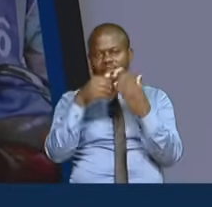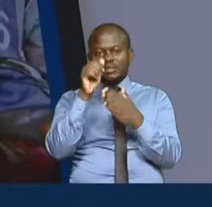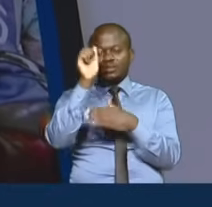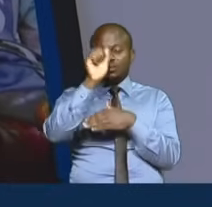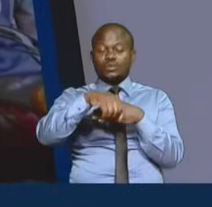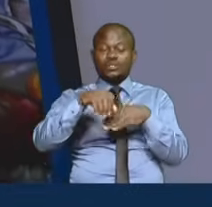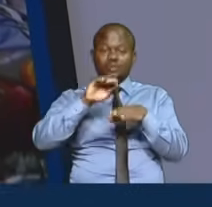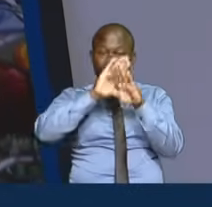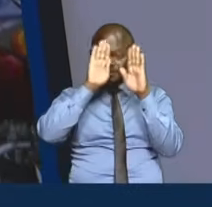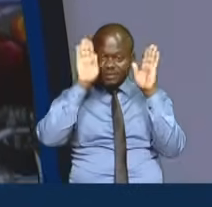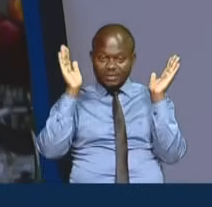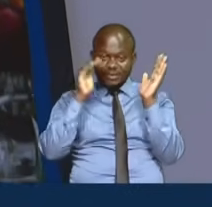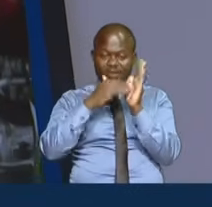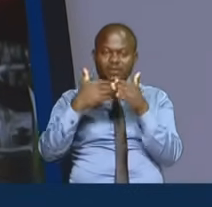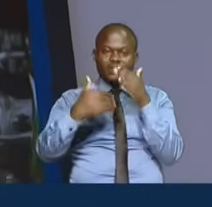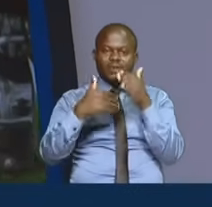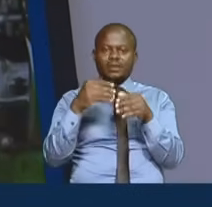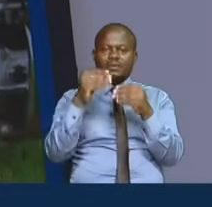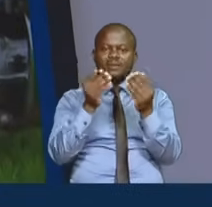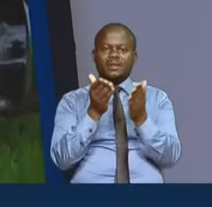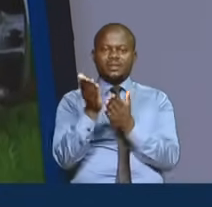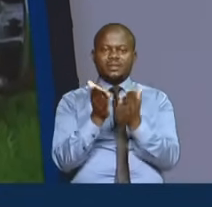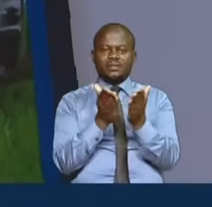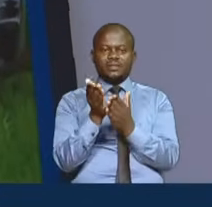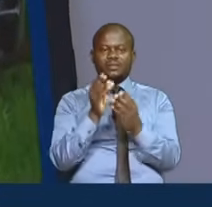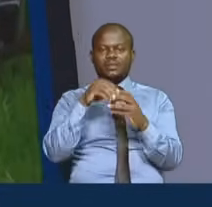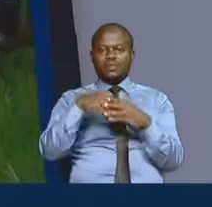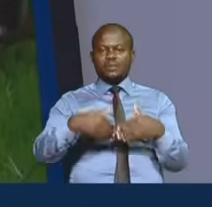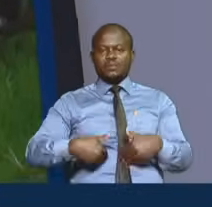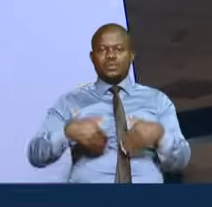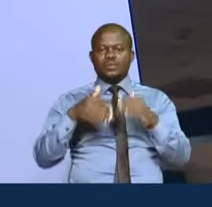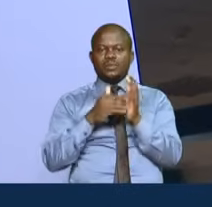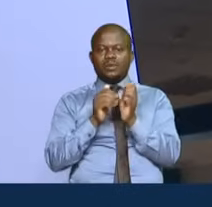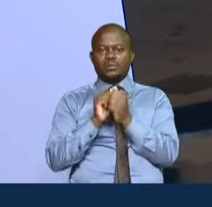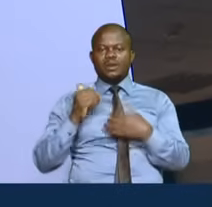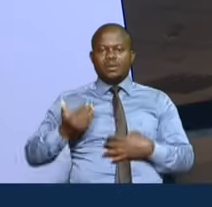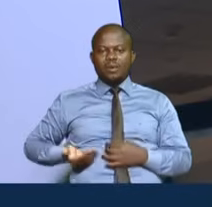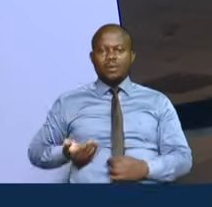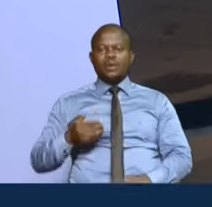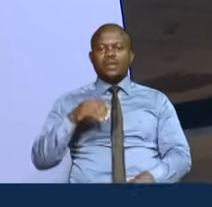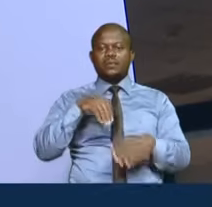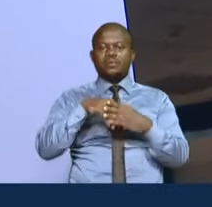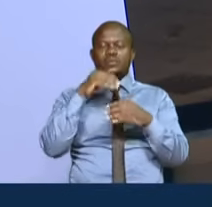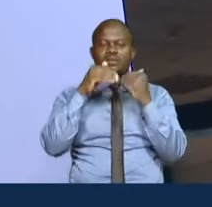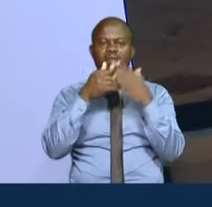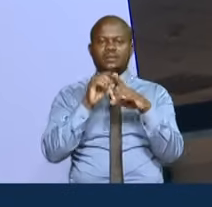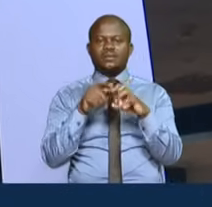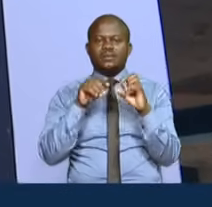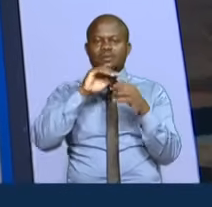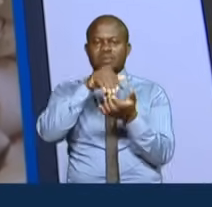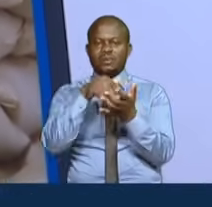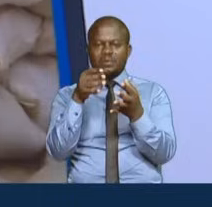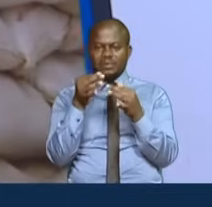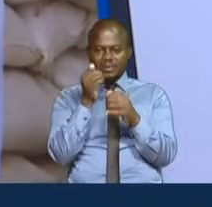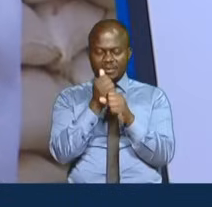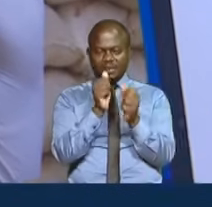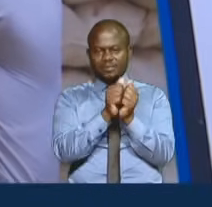kukimenyekanisha no kwegera abo gya serivisi bari mu rubyiruko n'abagore mu nzego zitandukanye ibigo by'imari bakorana